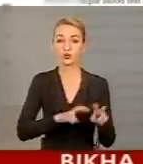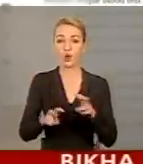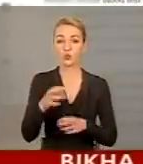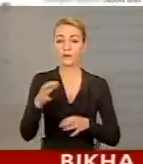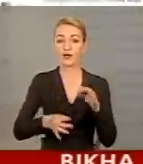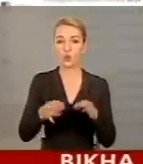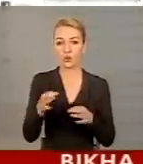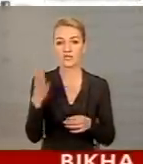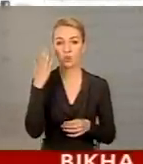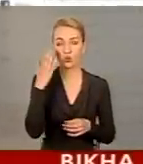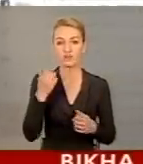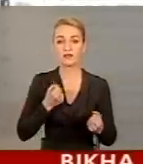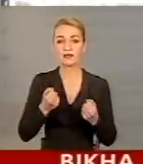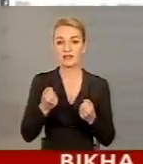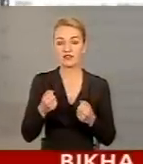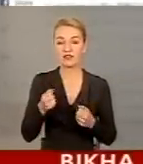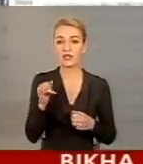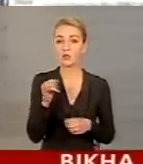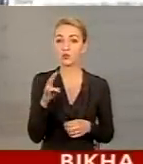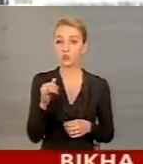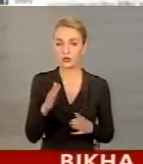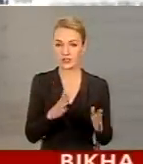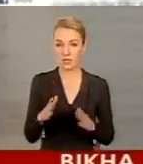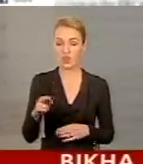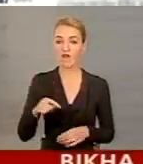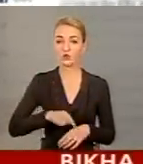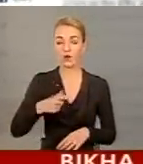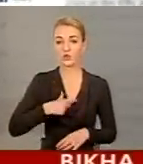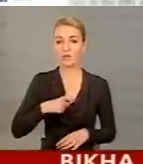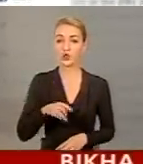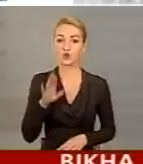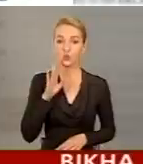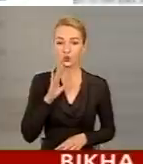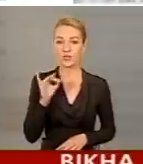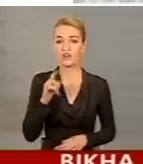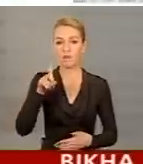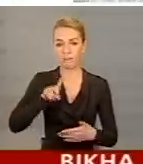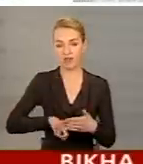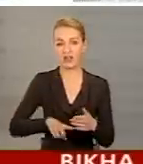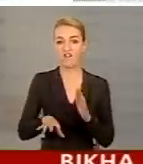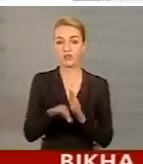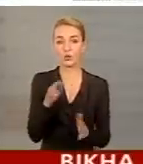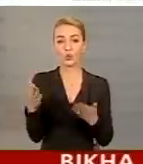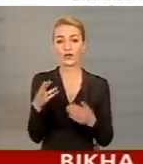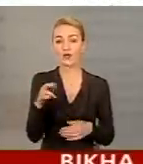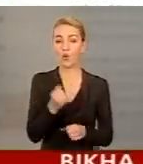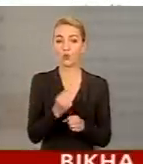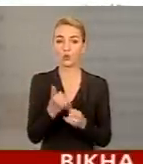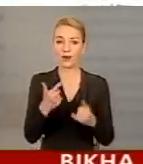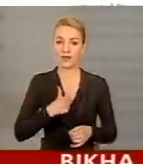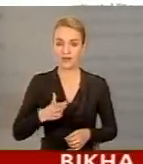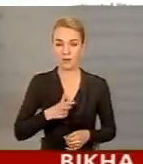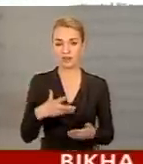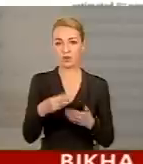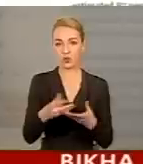способів зміцнити свою імунну систему. Я відчуваю себе жіночною і упевненою у виборі, котрий я роблю для себе та своєї родини. Я